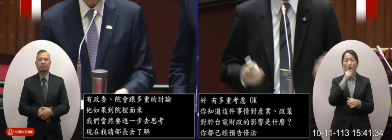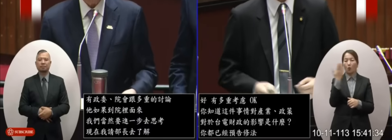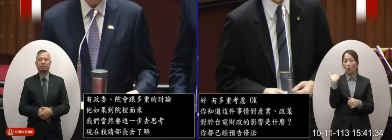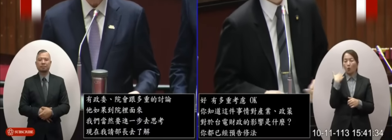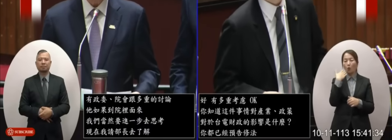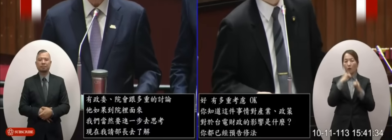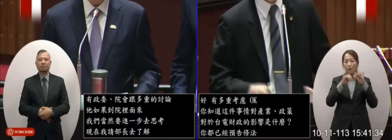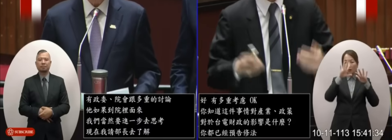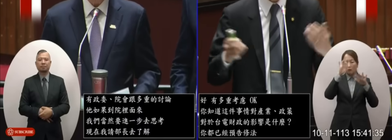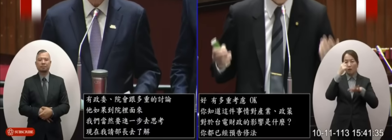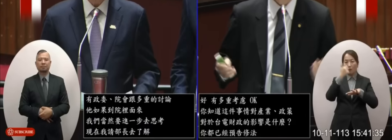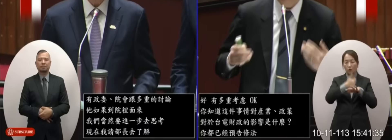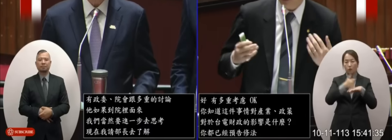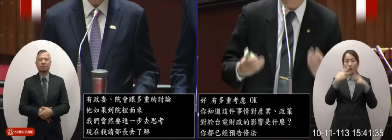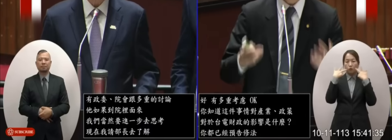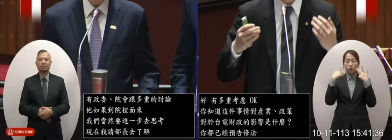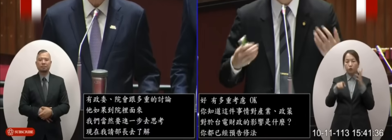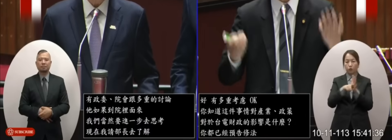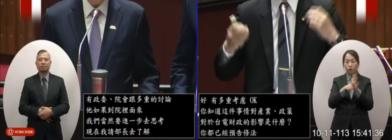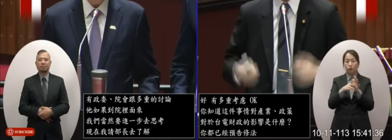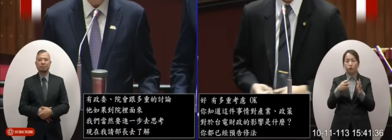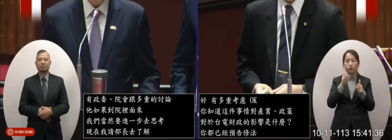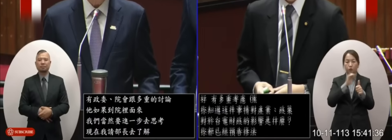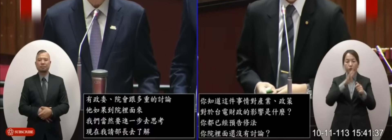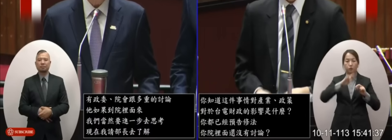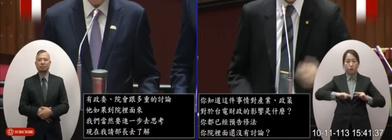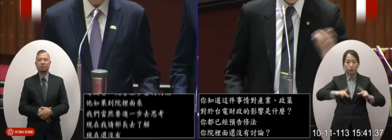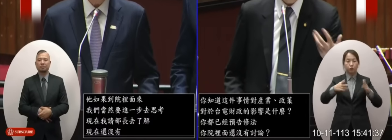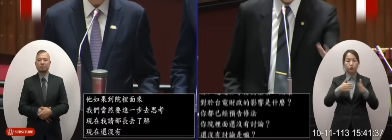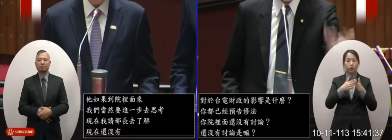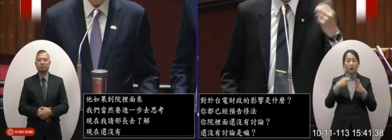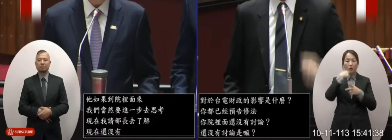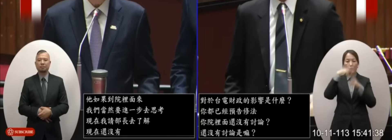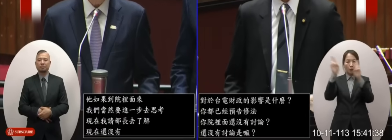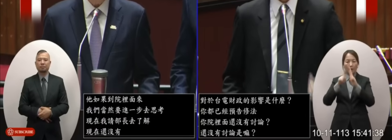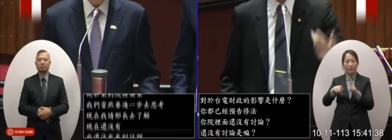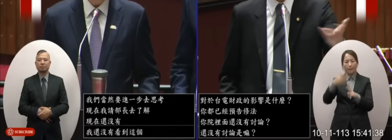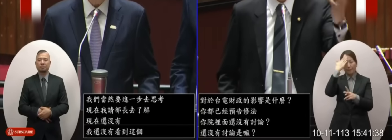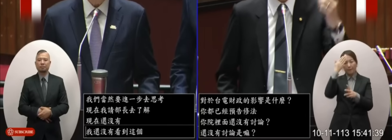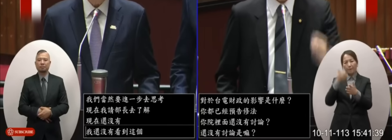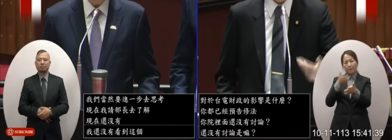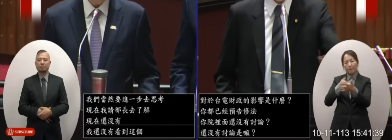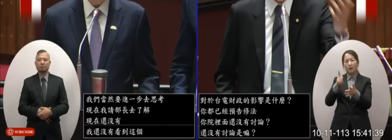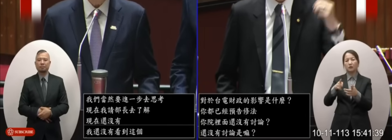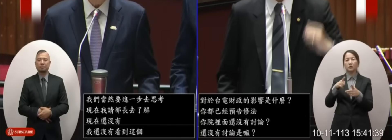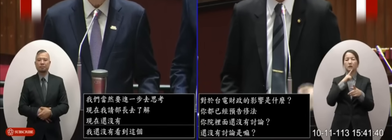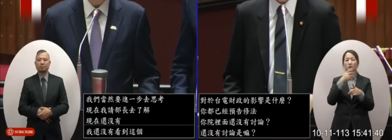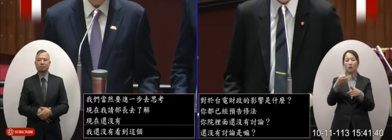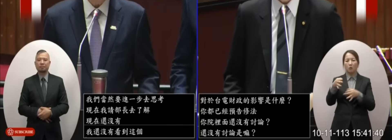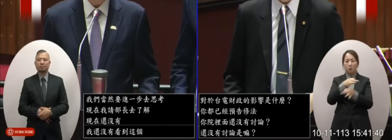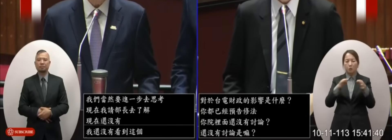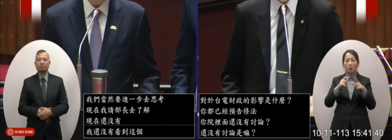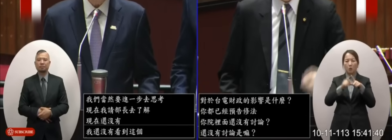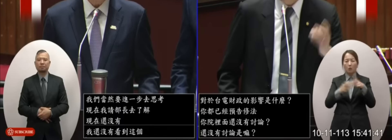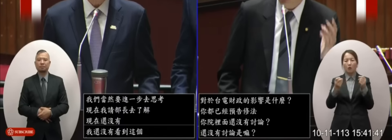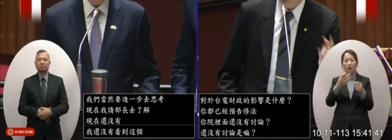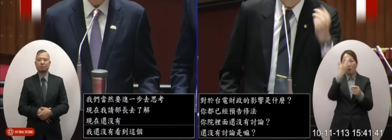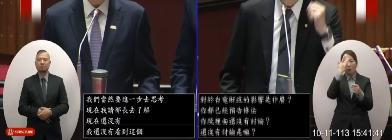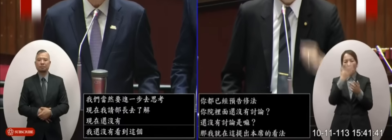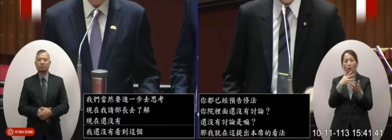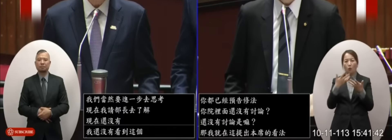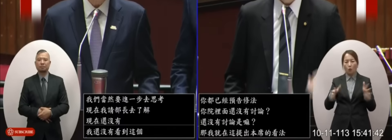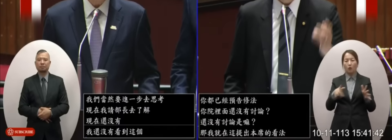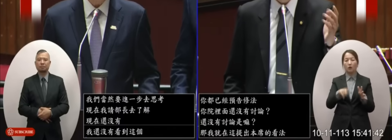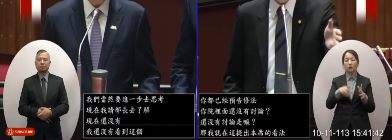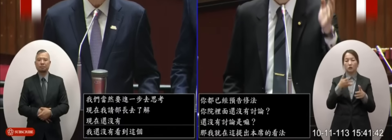当初民进党在野的时候，然后去讲能源改革转型的时候。台电是一个绊脚石嘛，他们说财务不透明啊，问题一大堆，对不对？